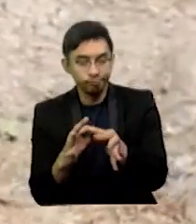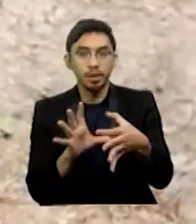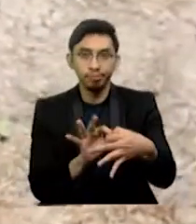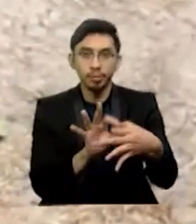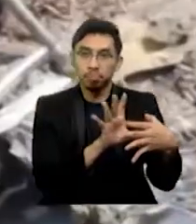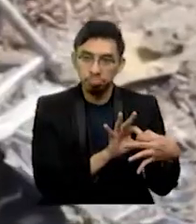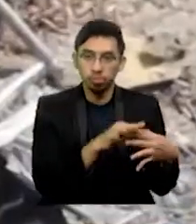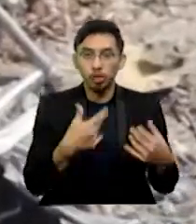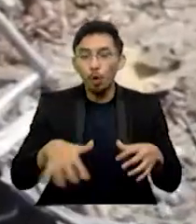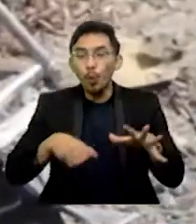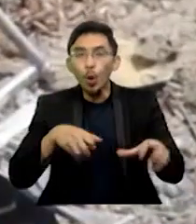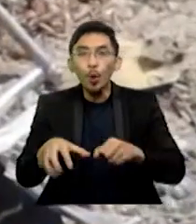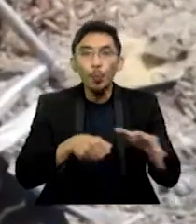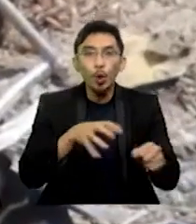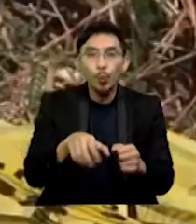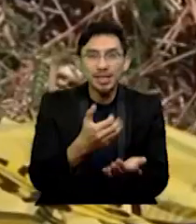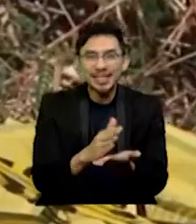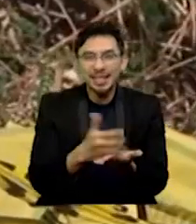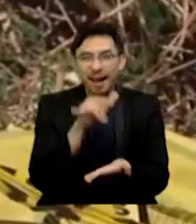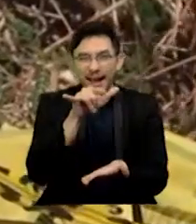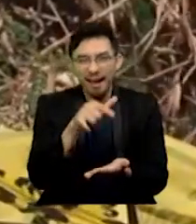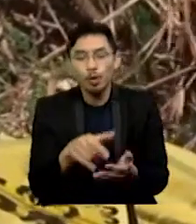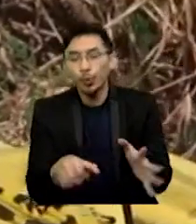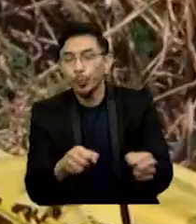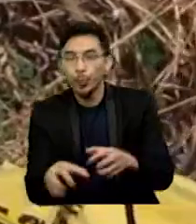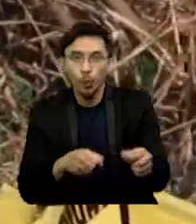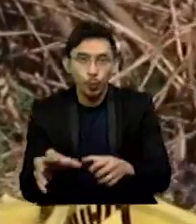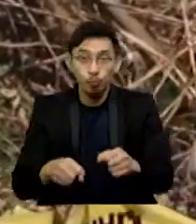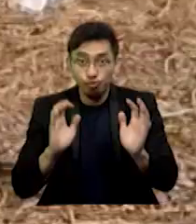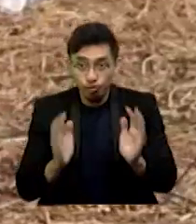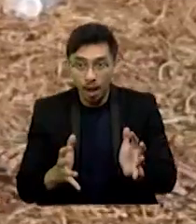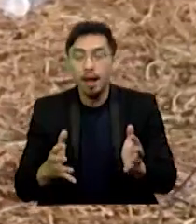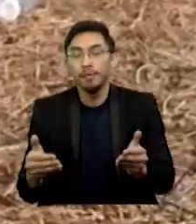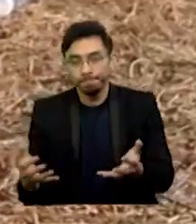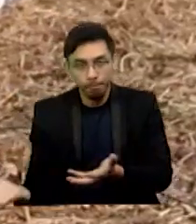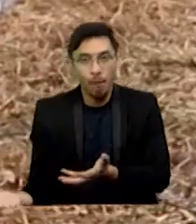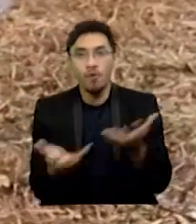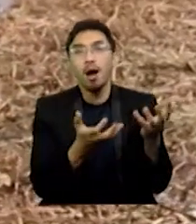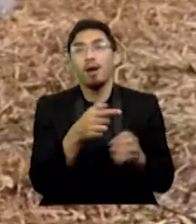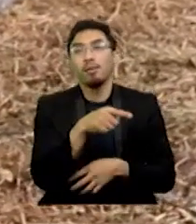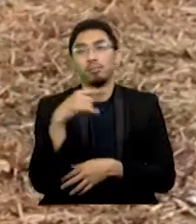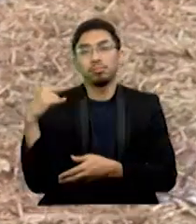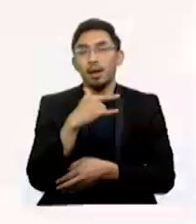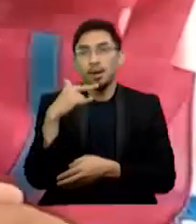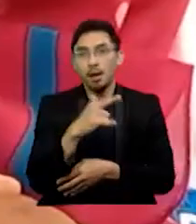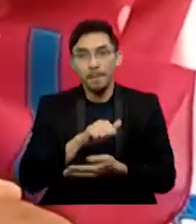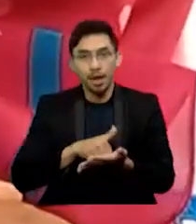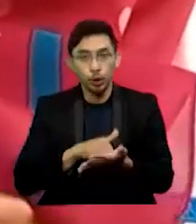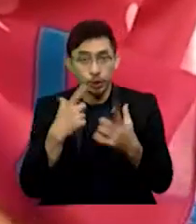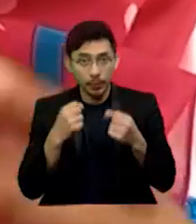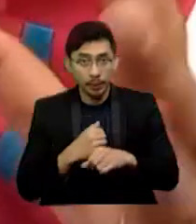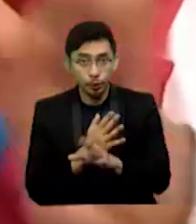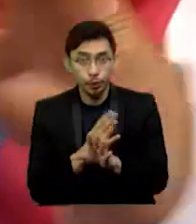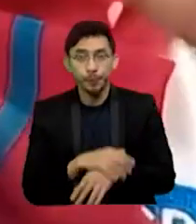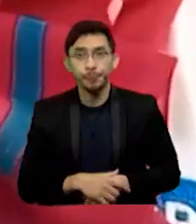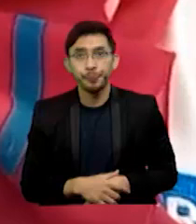serpian pesawat. Serpian pesawat yang ditemukan kemudian dikumpulkan untuk dibawa ke Lanut Iswahyudi Madiun, Jawa Timur. Dari